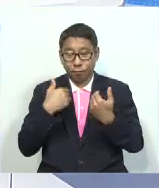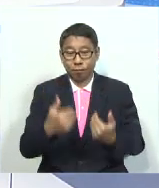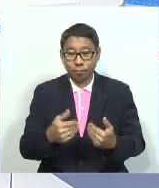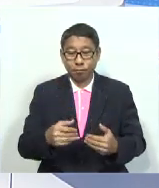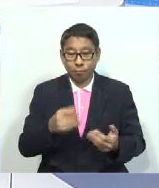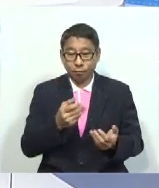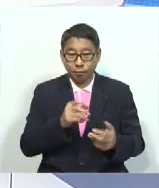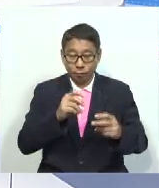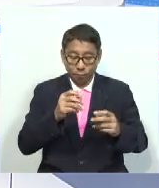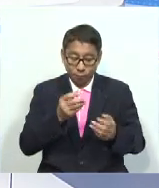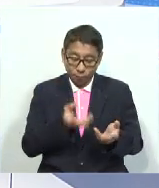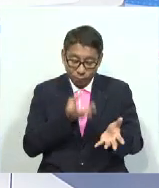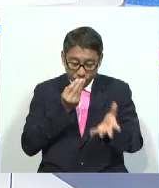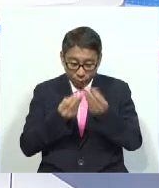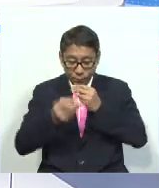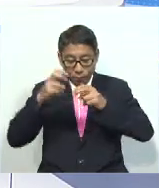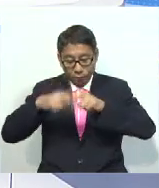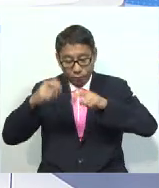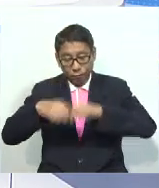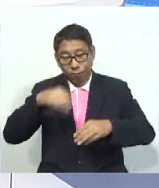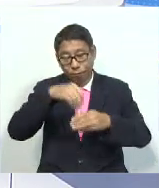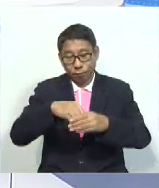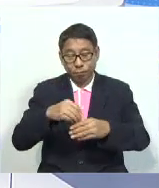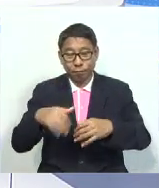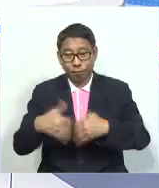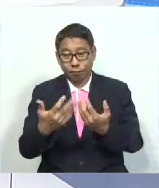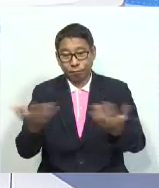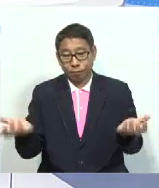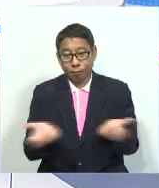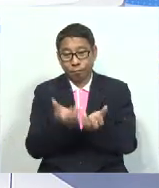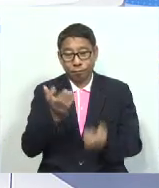งของการศึกษาวิจัยว่าจะให้ปลูกยังไงดีไม่กระทบในภายหลัง ค่ะ